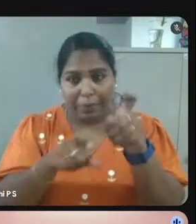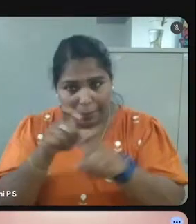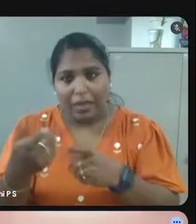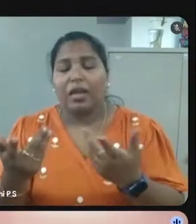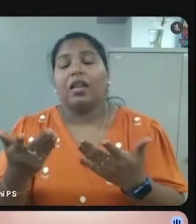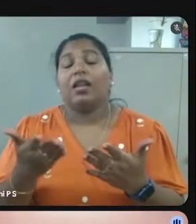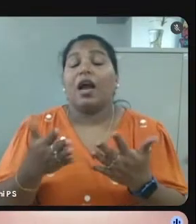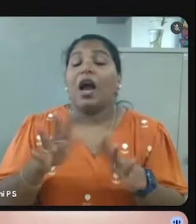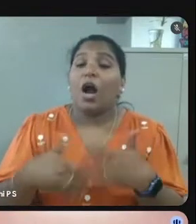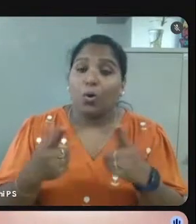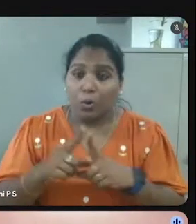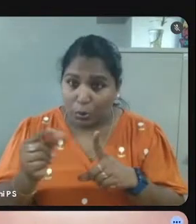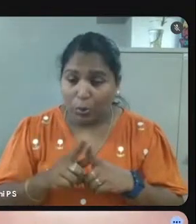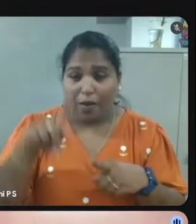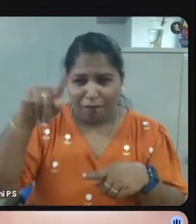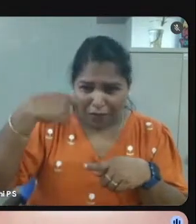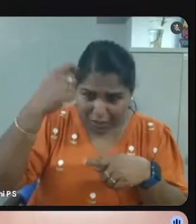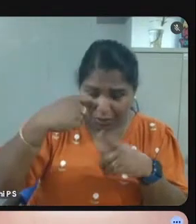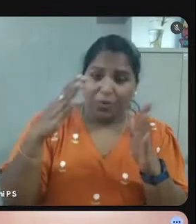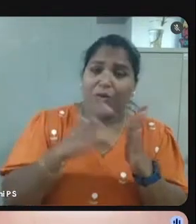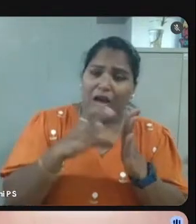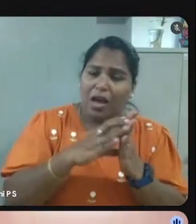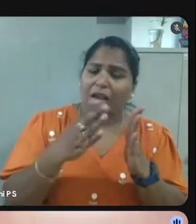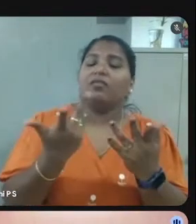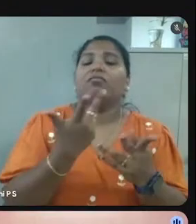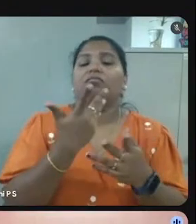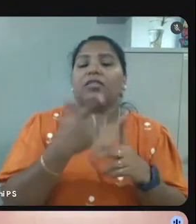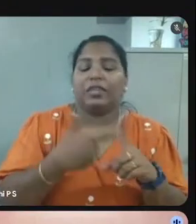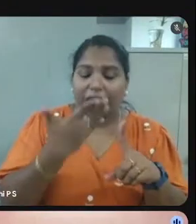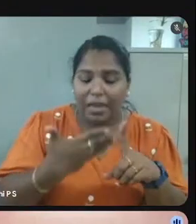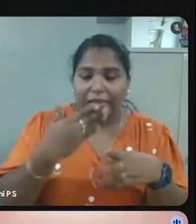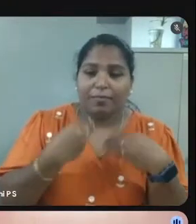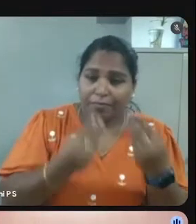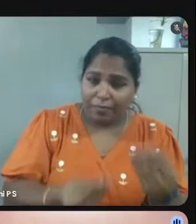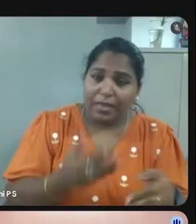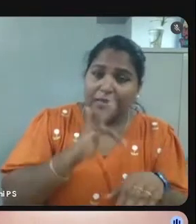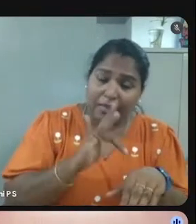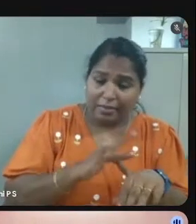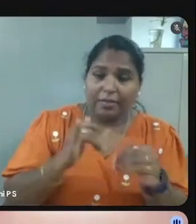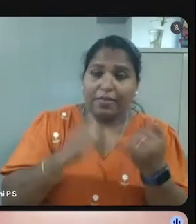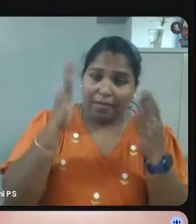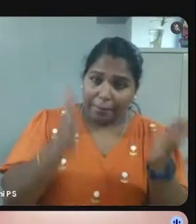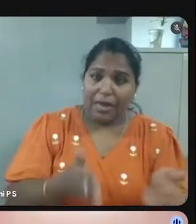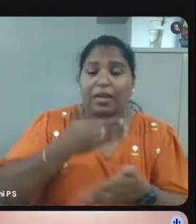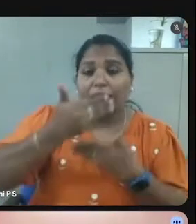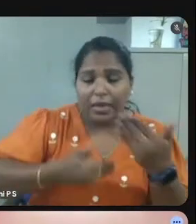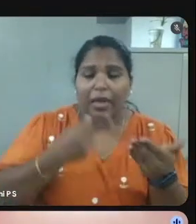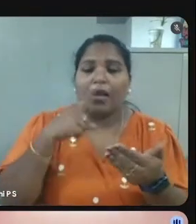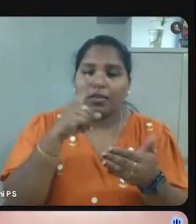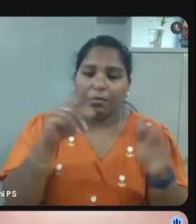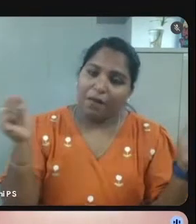പിന്നെ ആർട്ടിക്കിൾസും ട്രെയിനിങ്ങും അതുപോലെ വളരെ ഒരു സെൻസിറ്റീവ് സെമിനാർ ട്രെയിനിങ് ഉണ്ട്. പാരന്റ്സ് കൂടെ